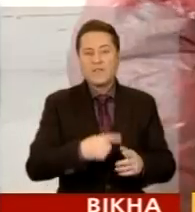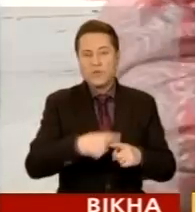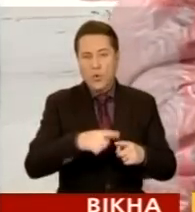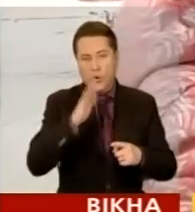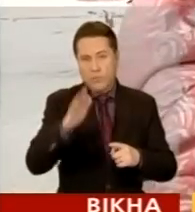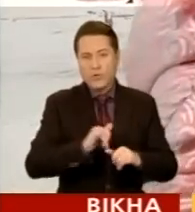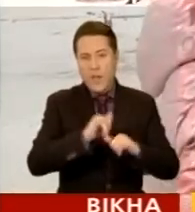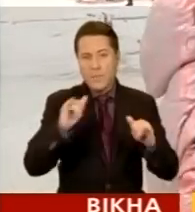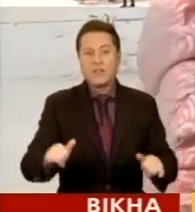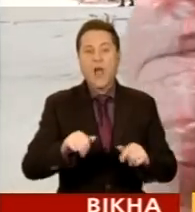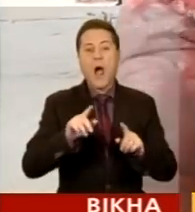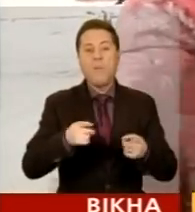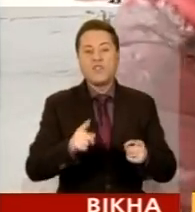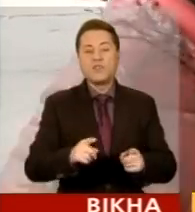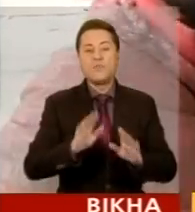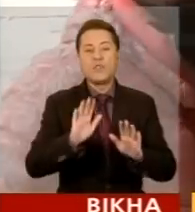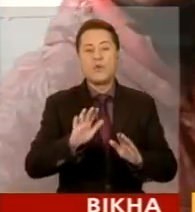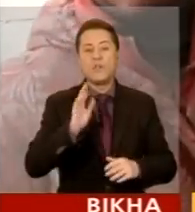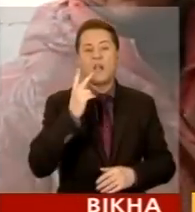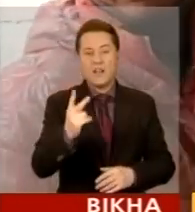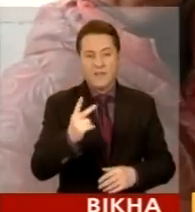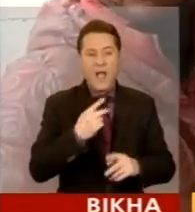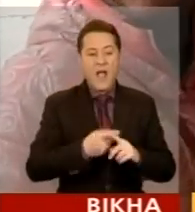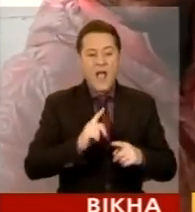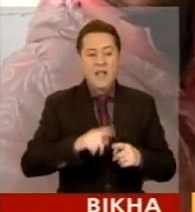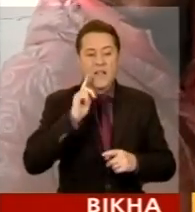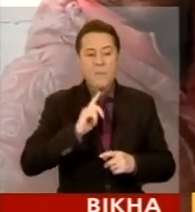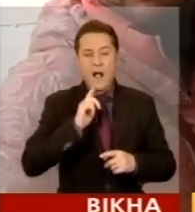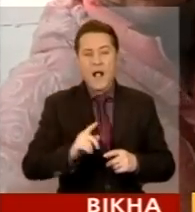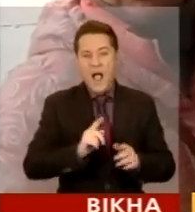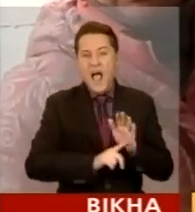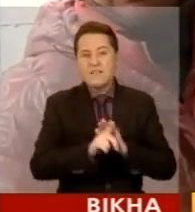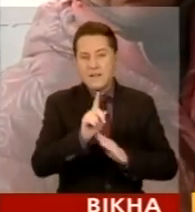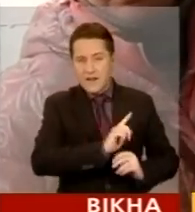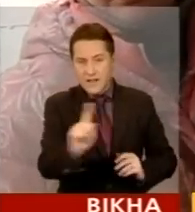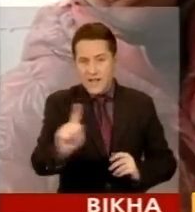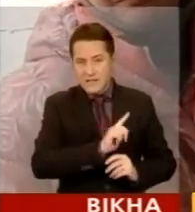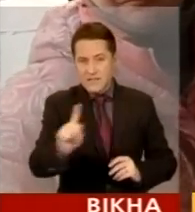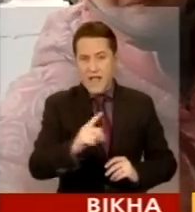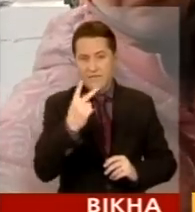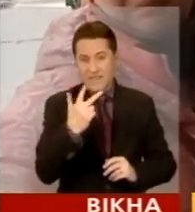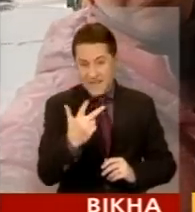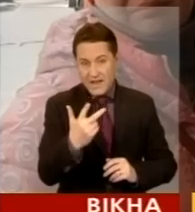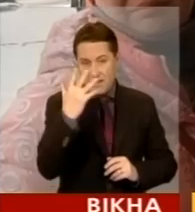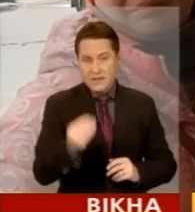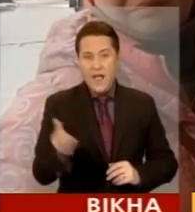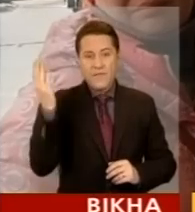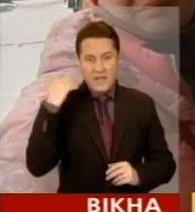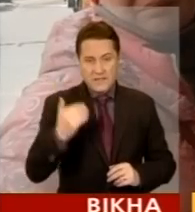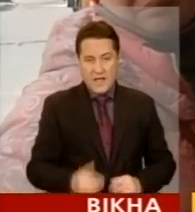А чому всього два? Це поки, поки тільки відкрилося, от 3 дні назад. Так, тільки-тільки відкрили